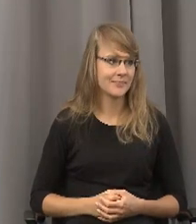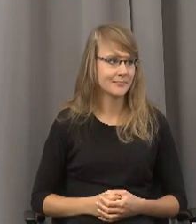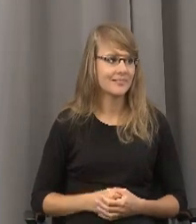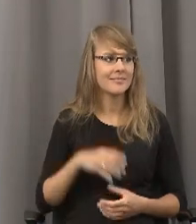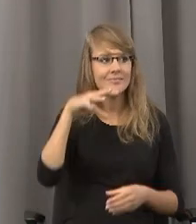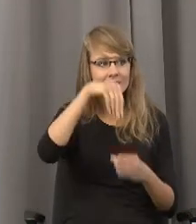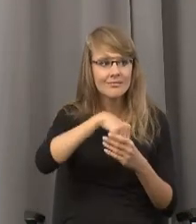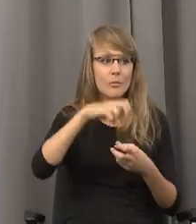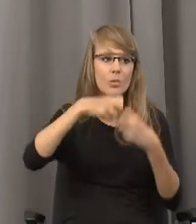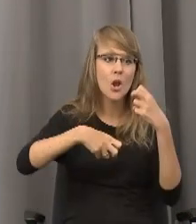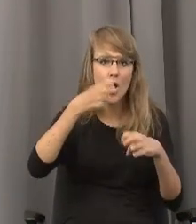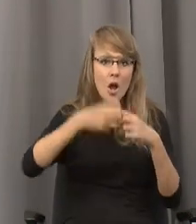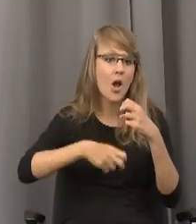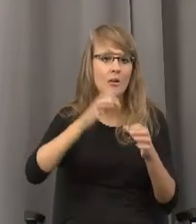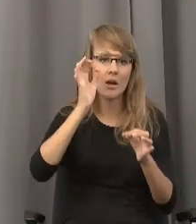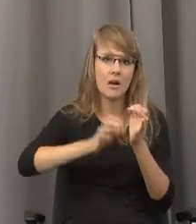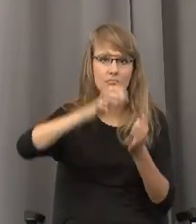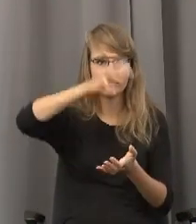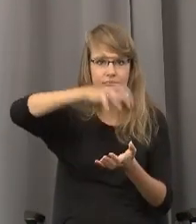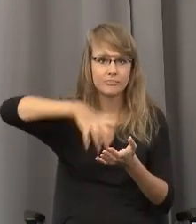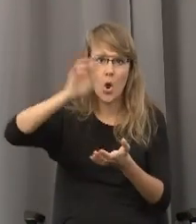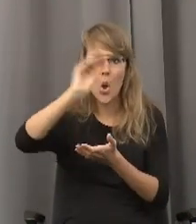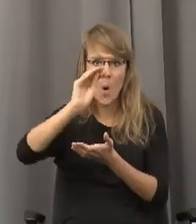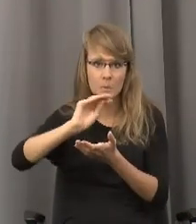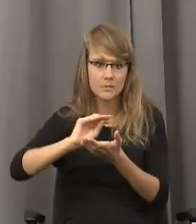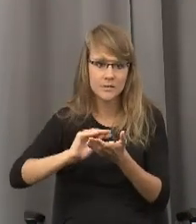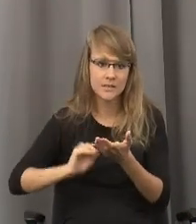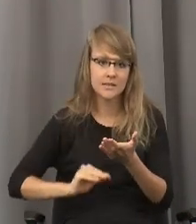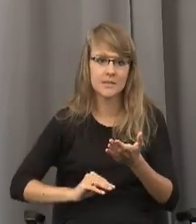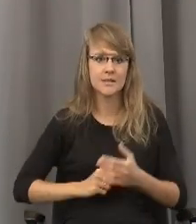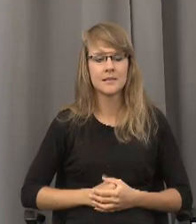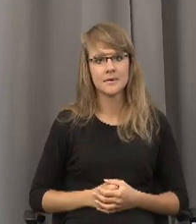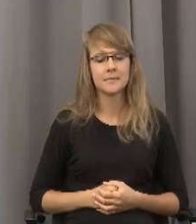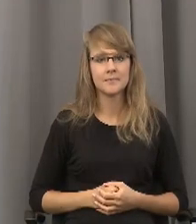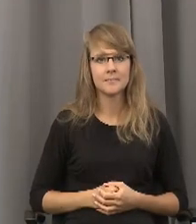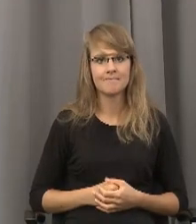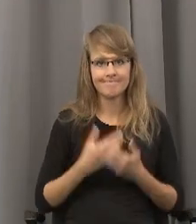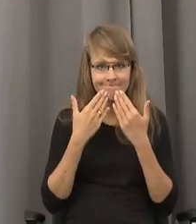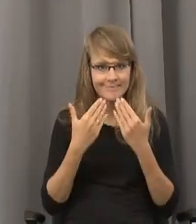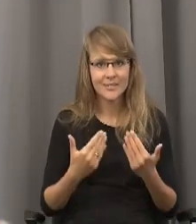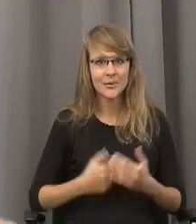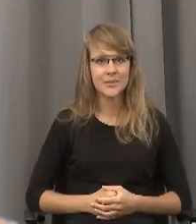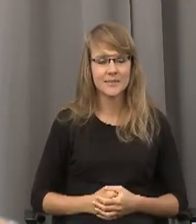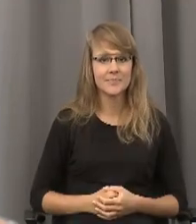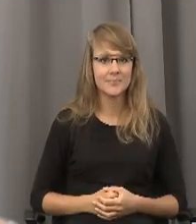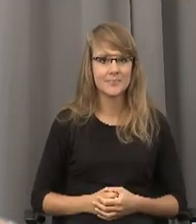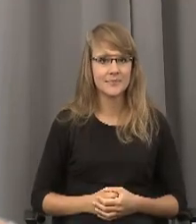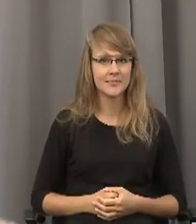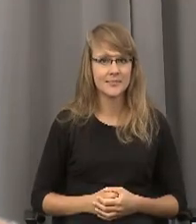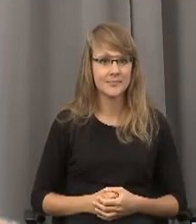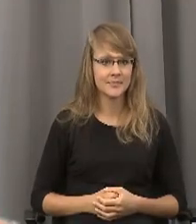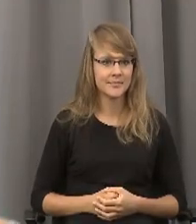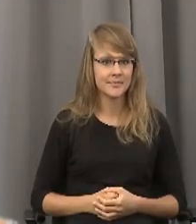Zbiorczo opisany problem i przedstawiony tak, jak to naukowcy powinni przedstawić. Dziękuję bardzo. Dziękuję